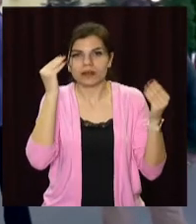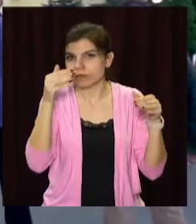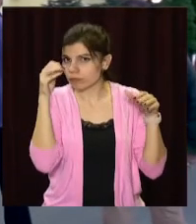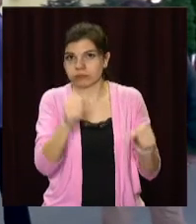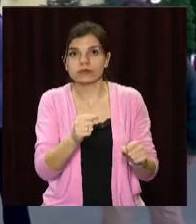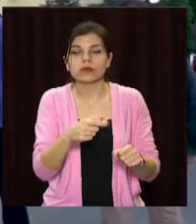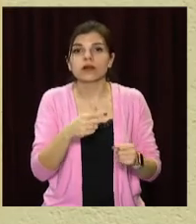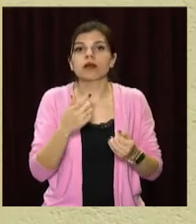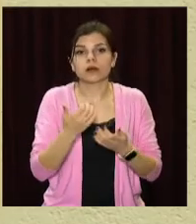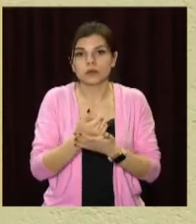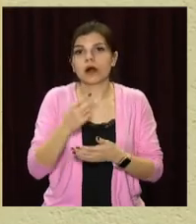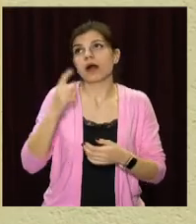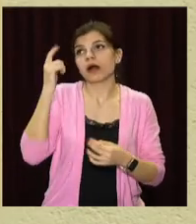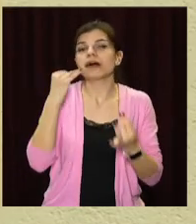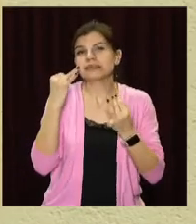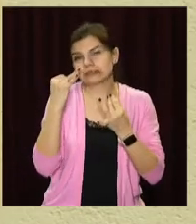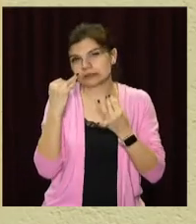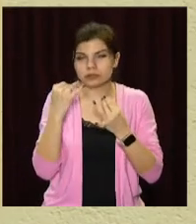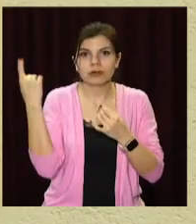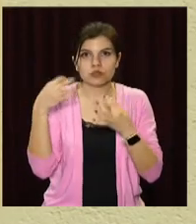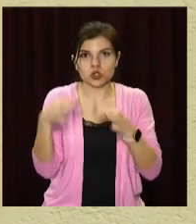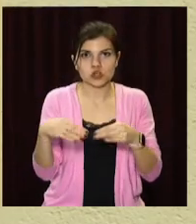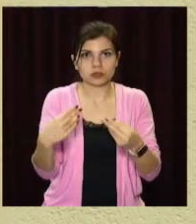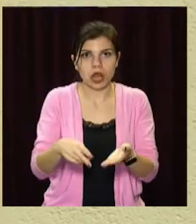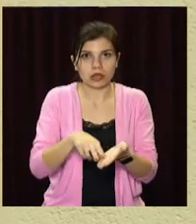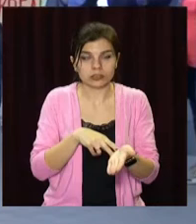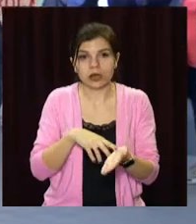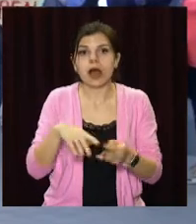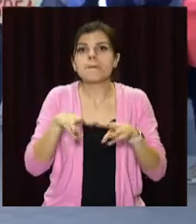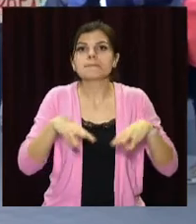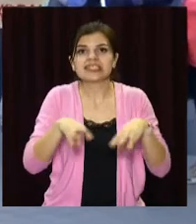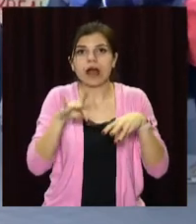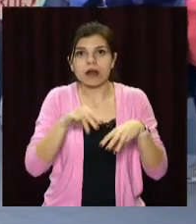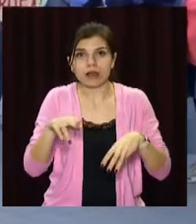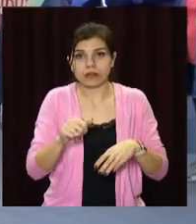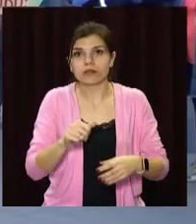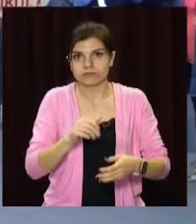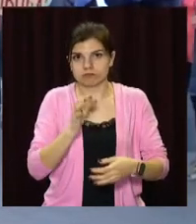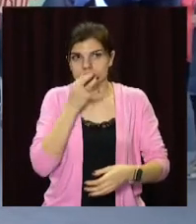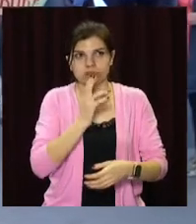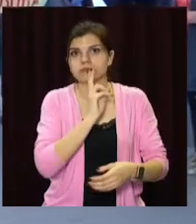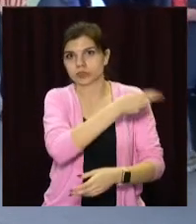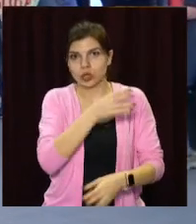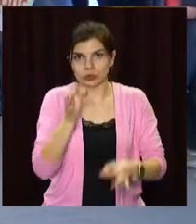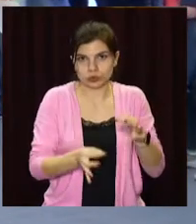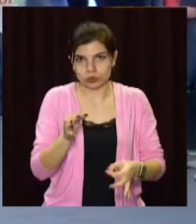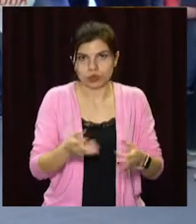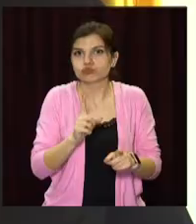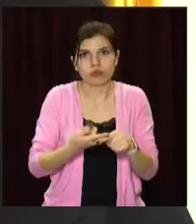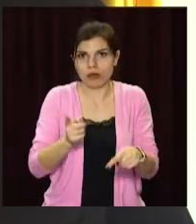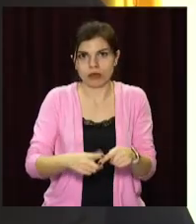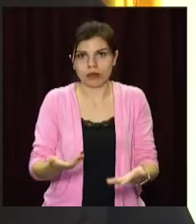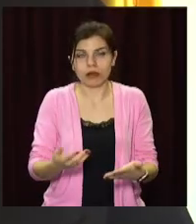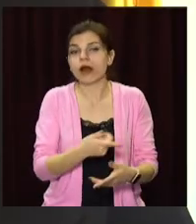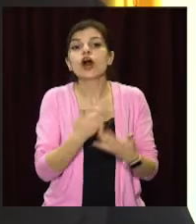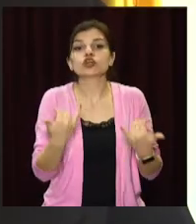2020 року видало підприємству дозвільні документи на роботу. У відповідь міськрада Кам'янського подала позов до суду.